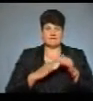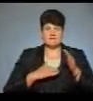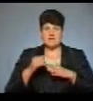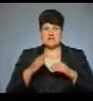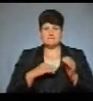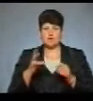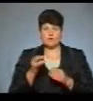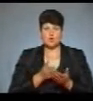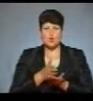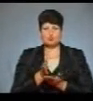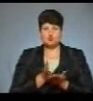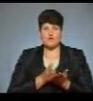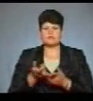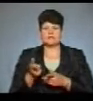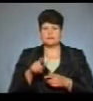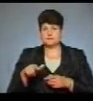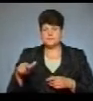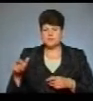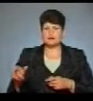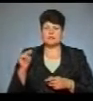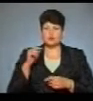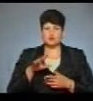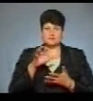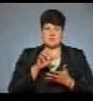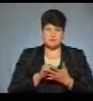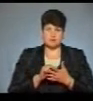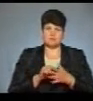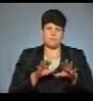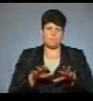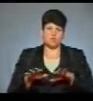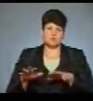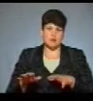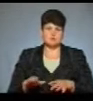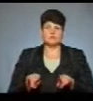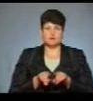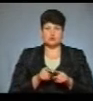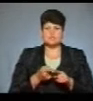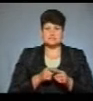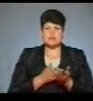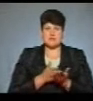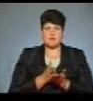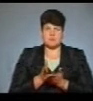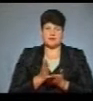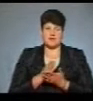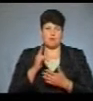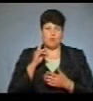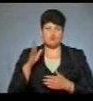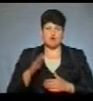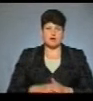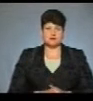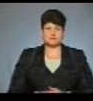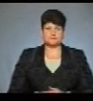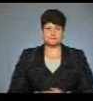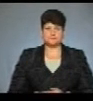кваліфіковано обслуговувати пацієнтів і клієнтів, для того, щоб займати відповідні посади, то також ці напрямки популярні.